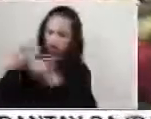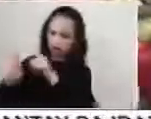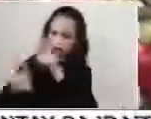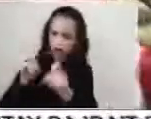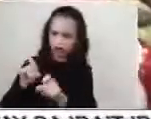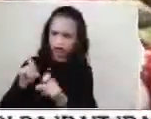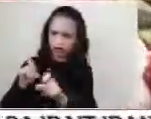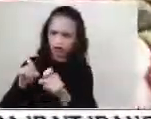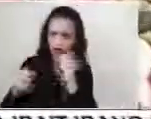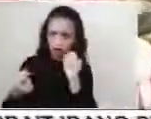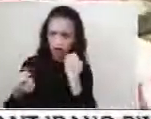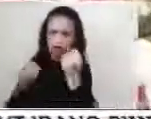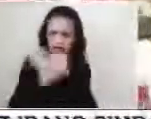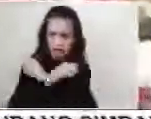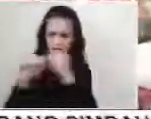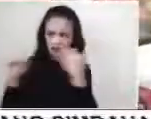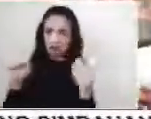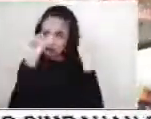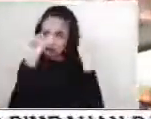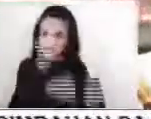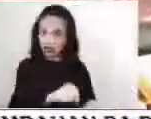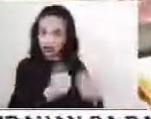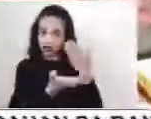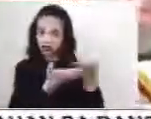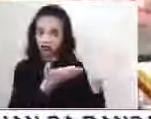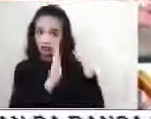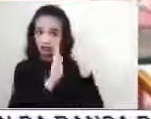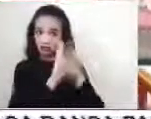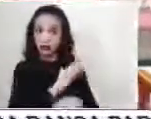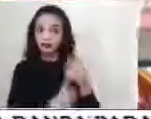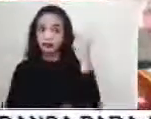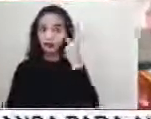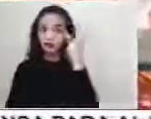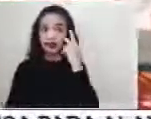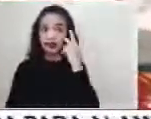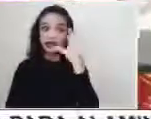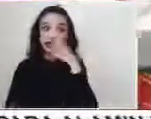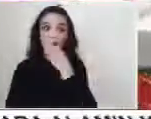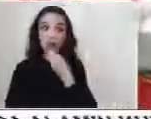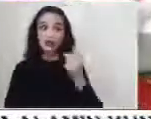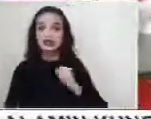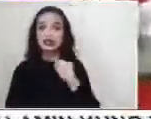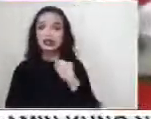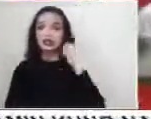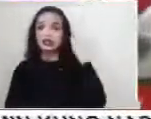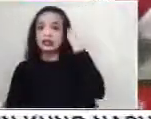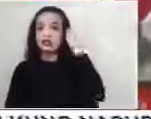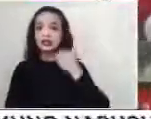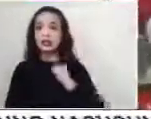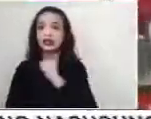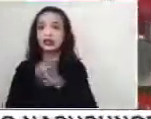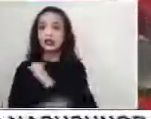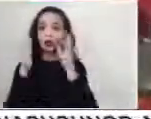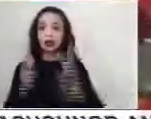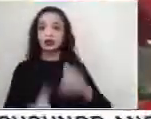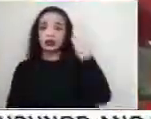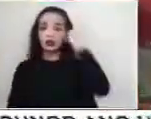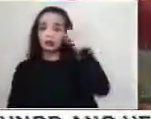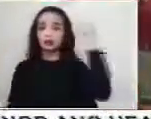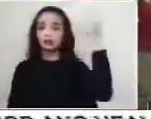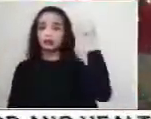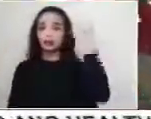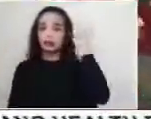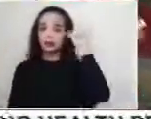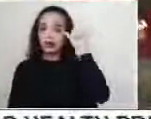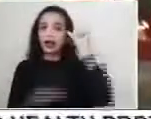Nagpasalamat ang mga magulang ng binatang kinidnap at pinugutan sa lungsod ng Baguio sa mabilis na